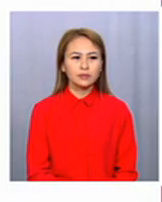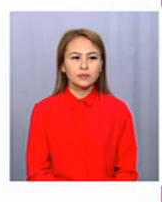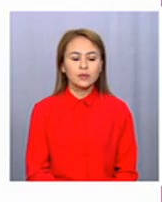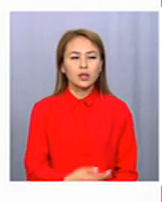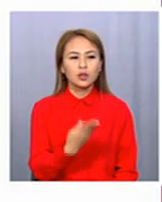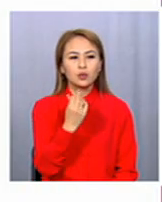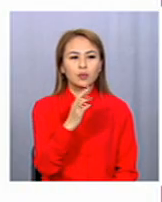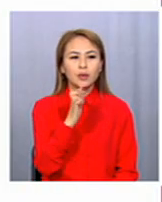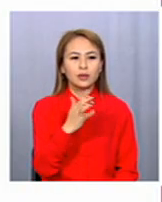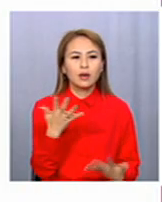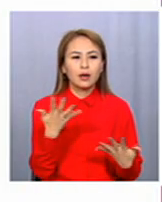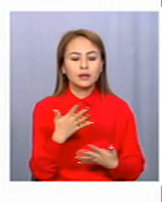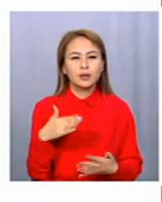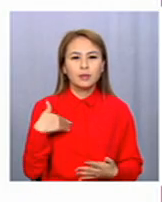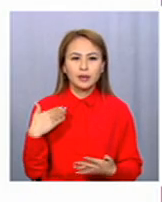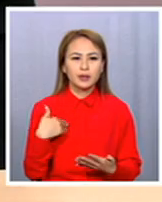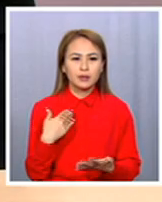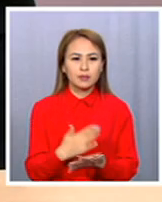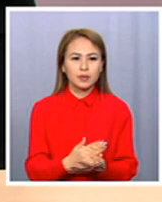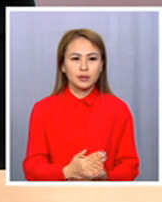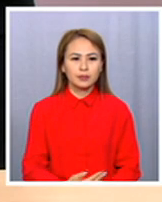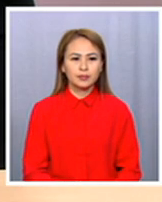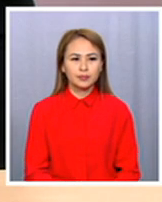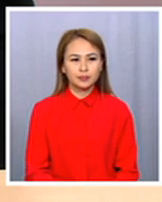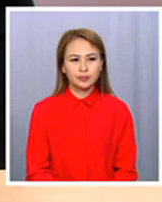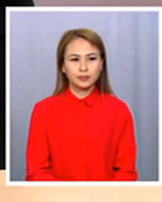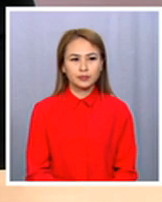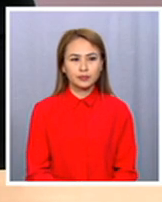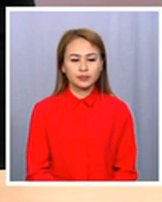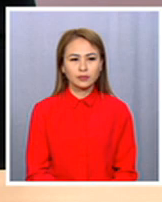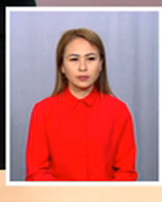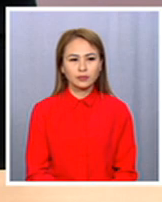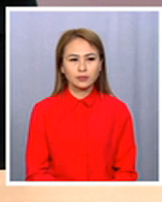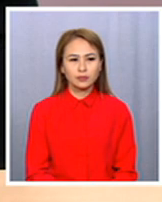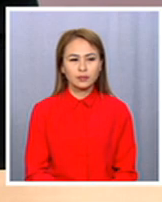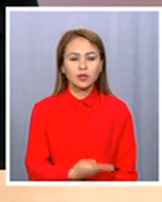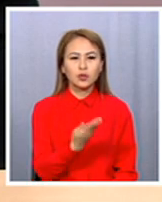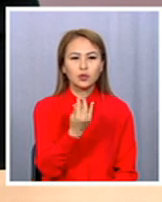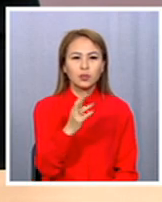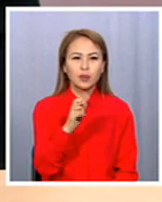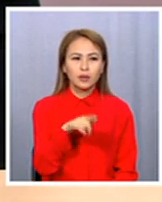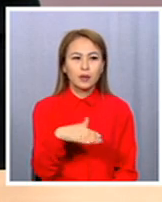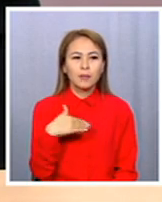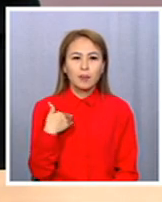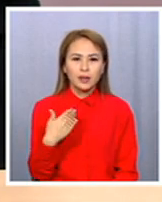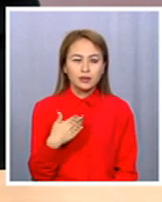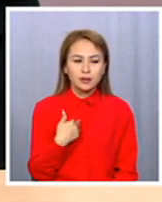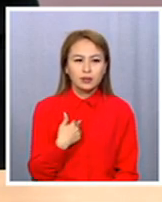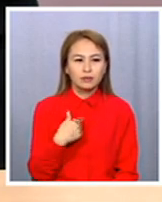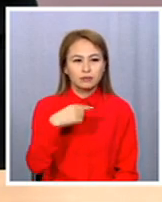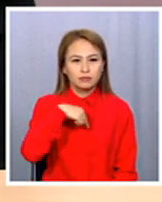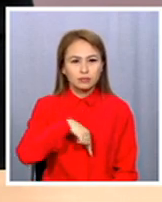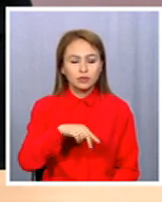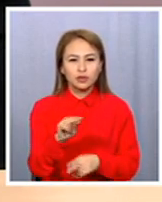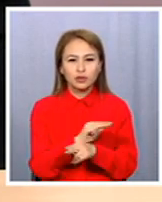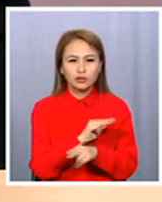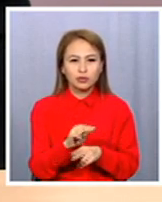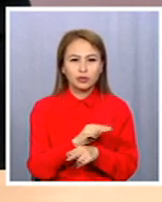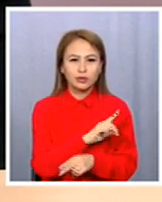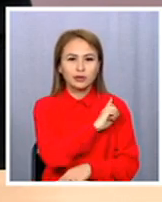Шұбаттың қандай пайдасы бар? Я, шұбат шипалы сусын. Оның емдік қасиеті